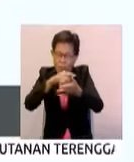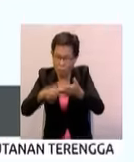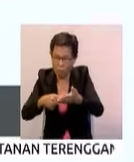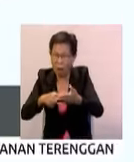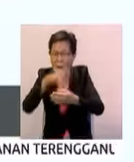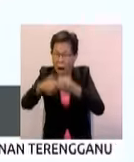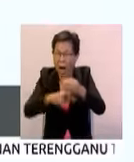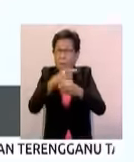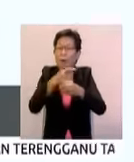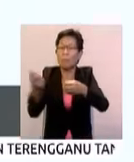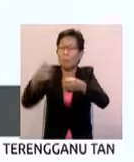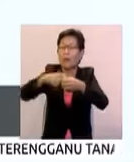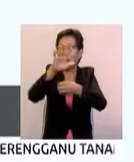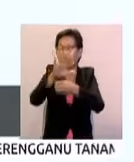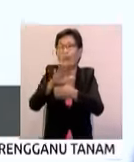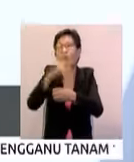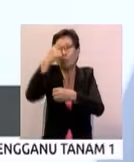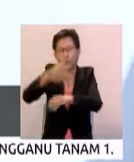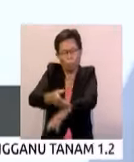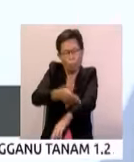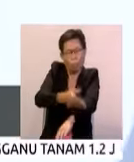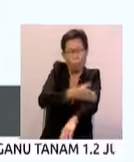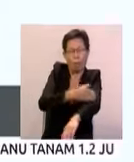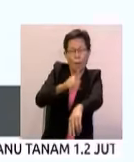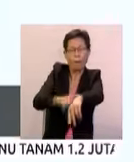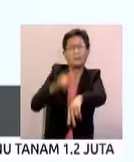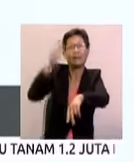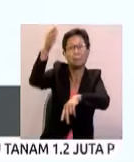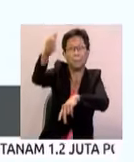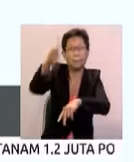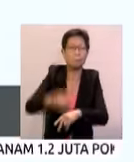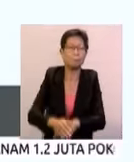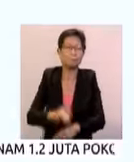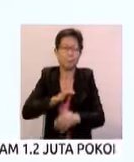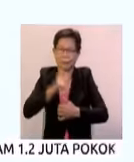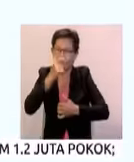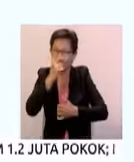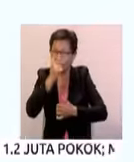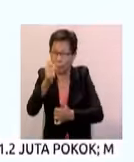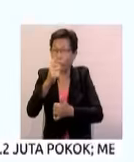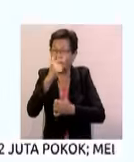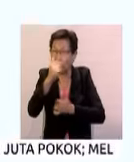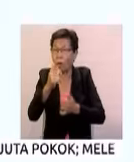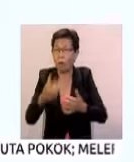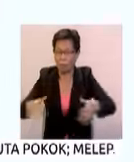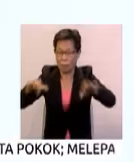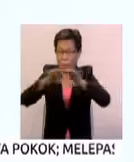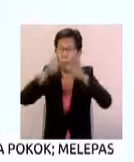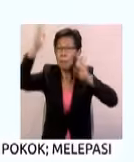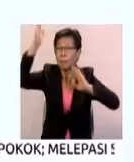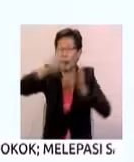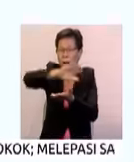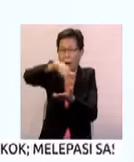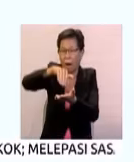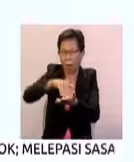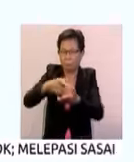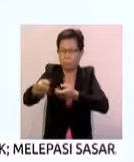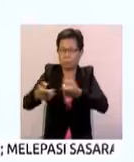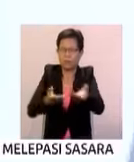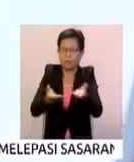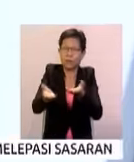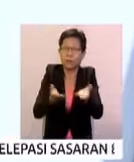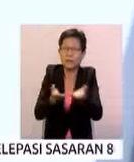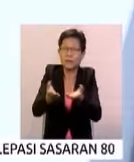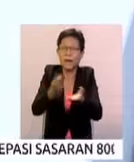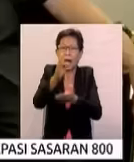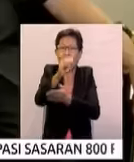datang. YB, saya tertarik bila YB menyentuh tentang kepentingan Malaysia sebagai hub penyelenggaraan